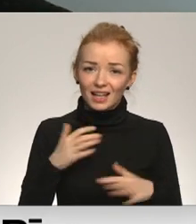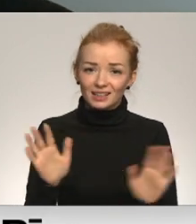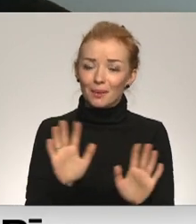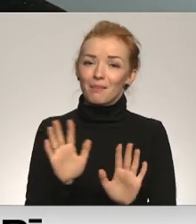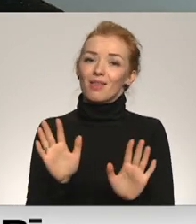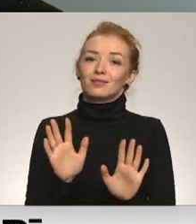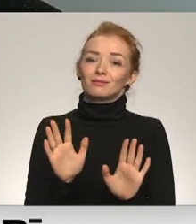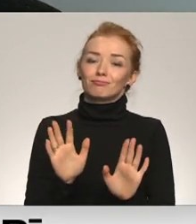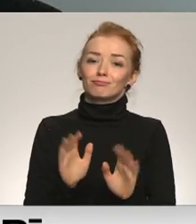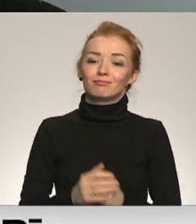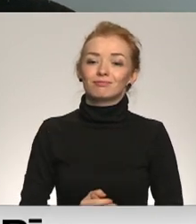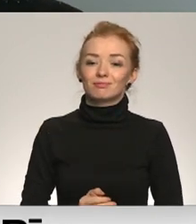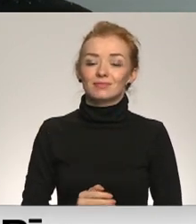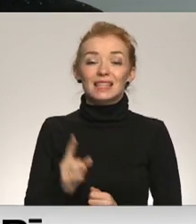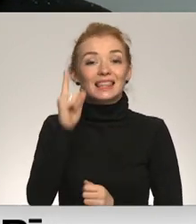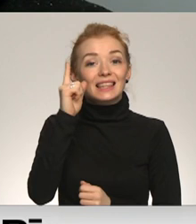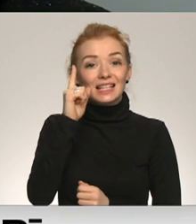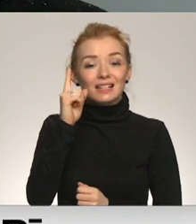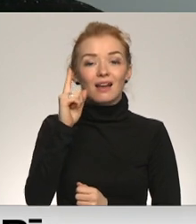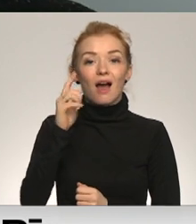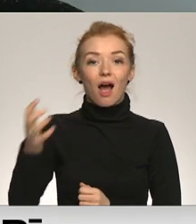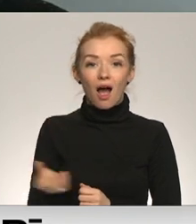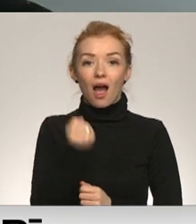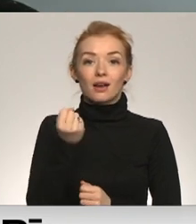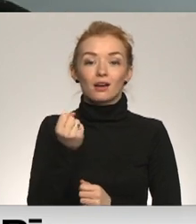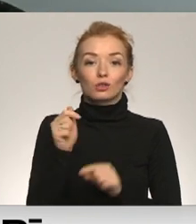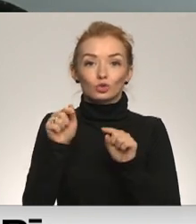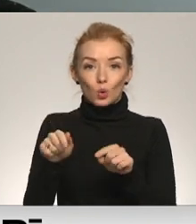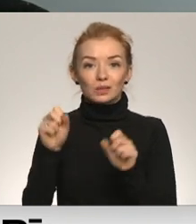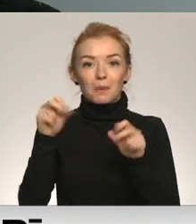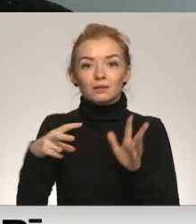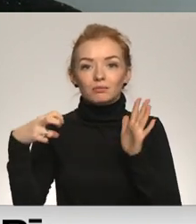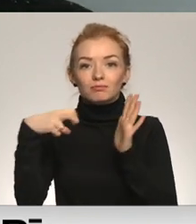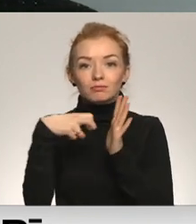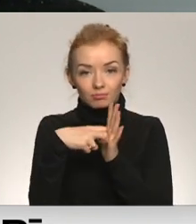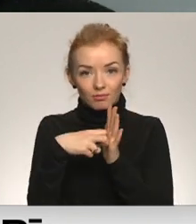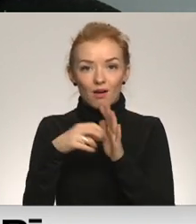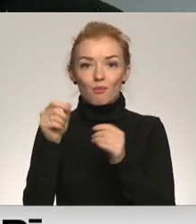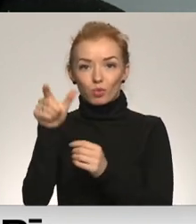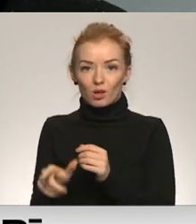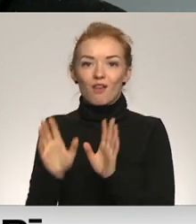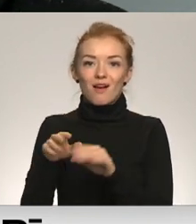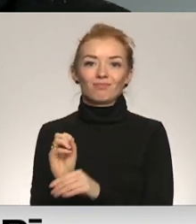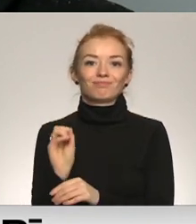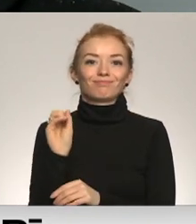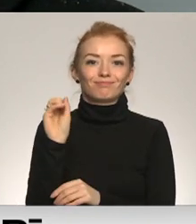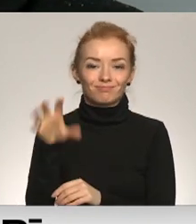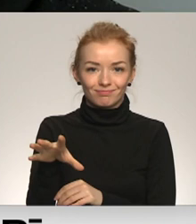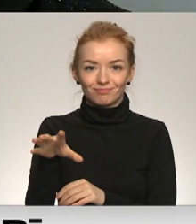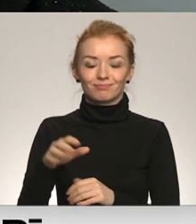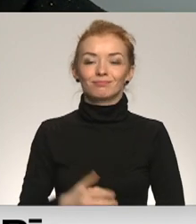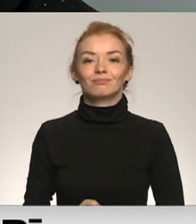nesteidzamies, jo tikai ar šo te depozīta zīmu tiks pieņemt. Šī depozīta